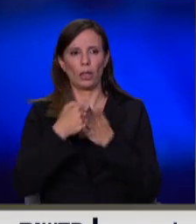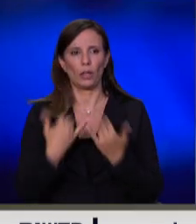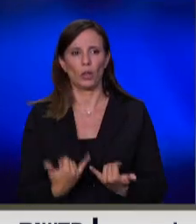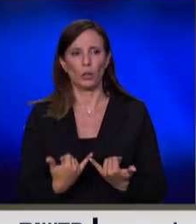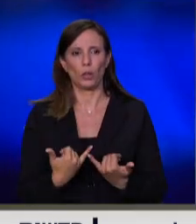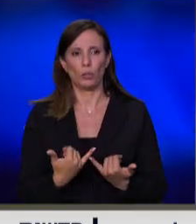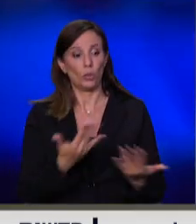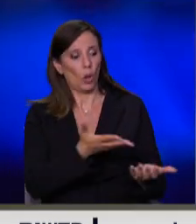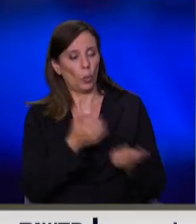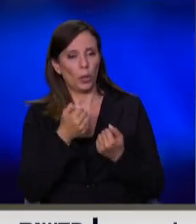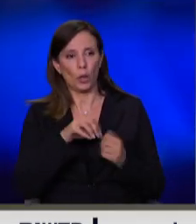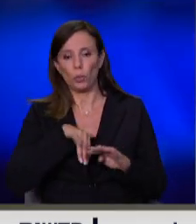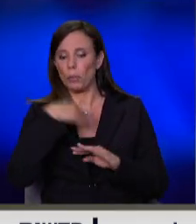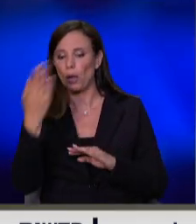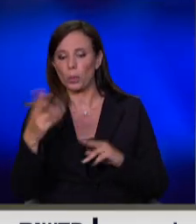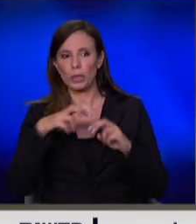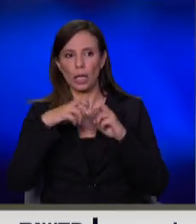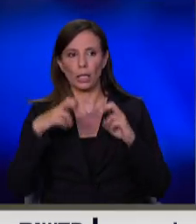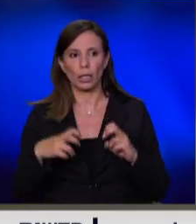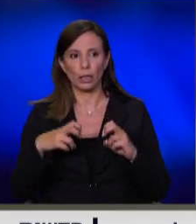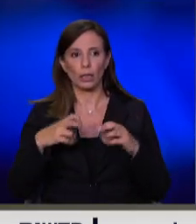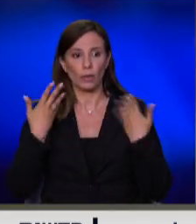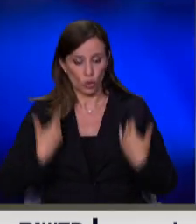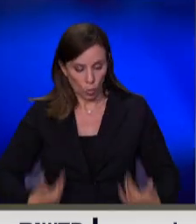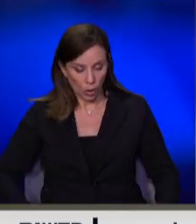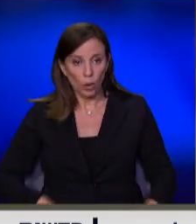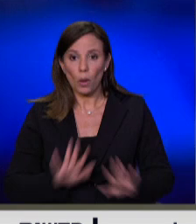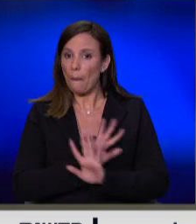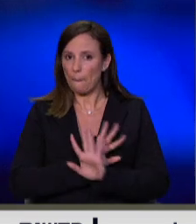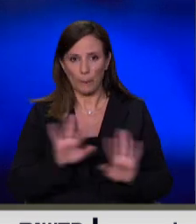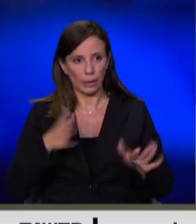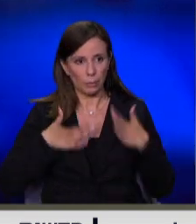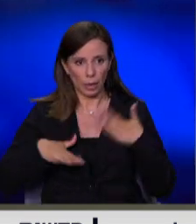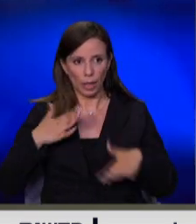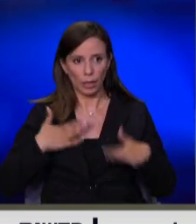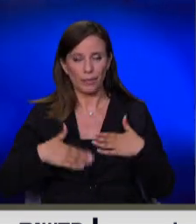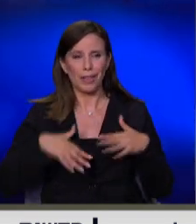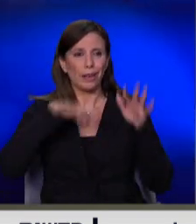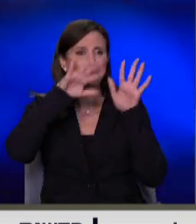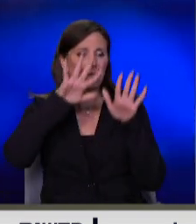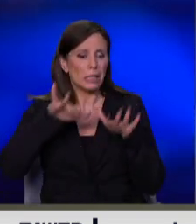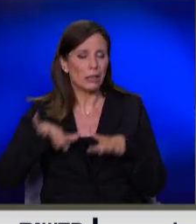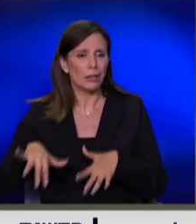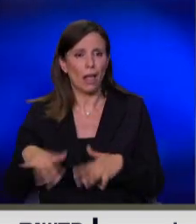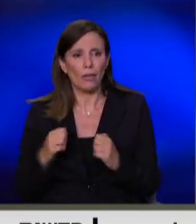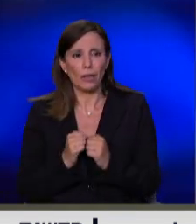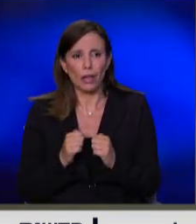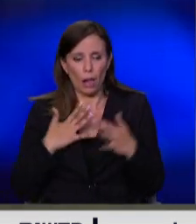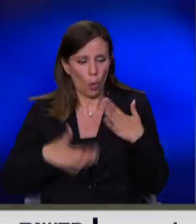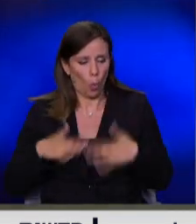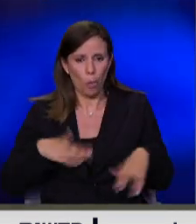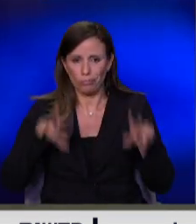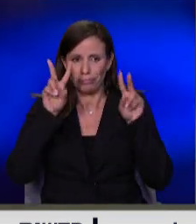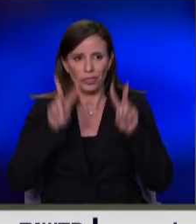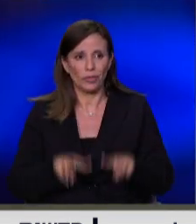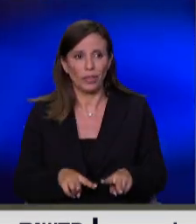Нас увезли за город, раздели и оставили раздетыми. Это была осень уже. Раздетыми, я